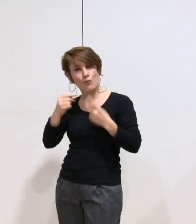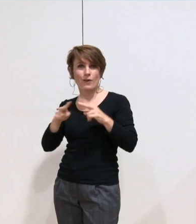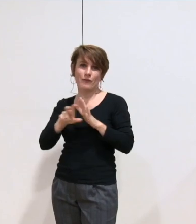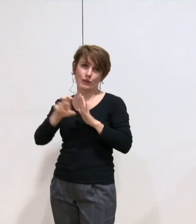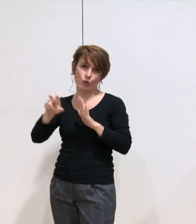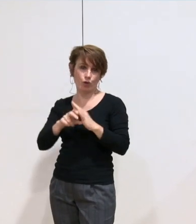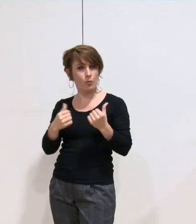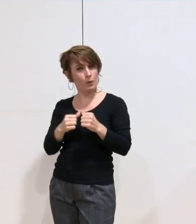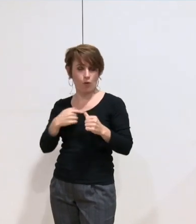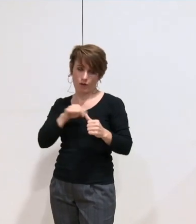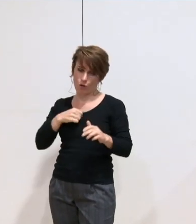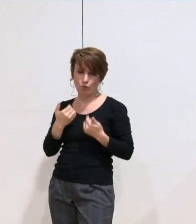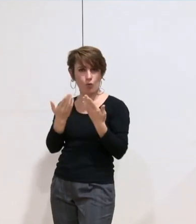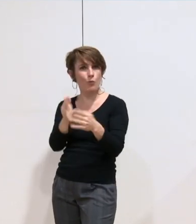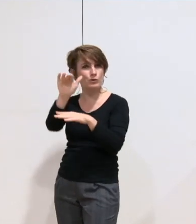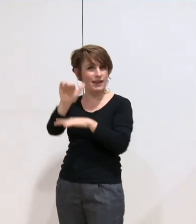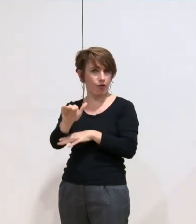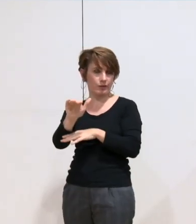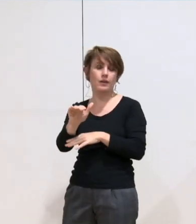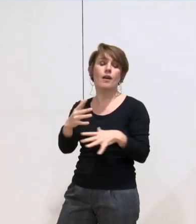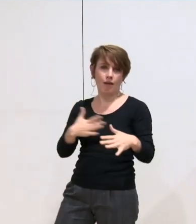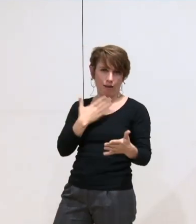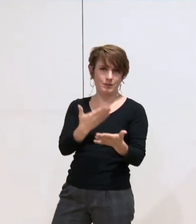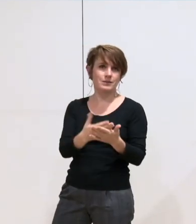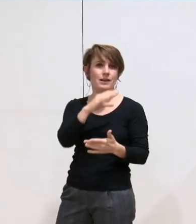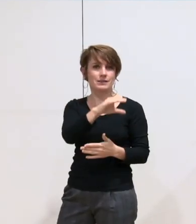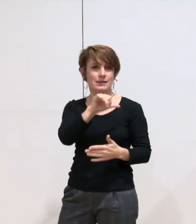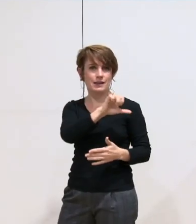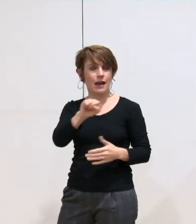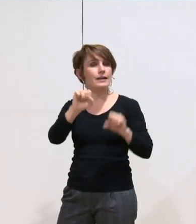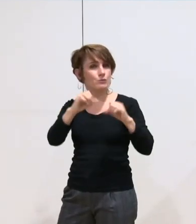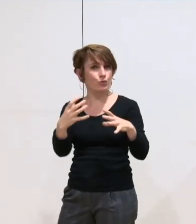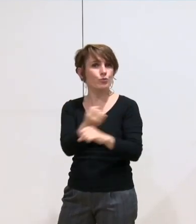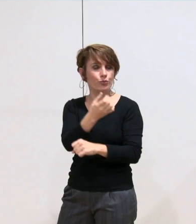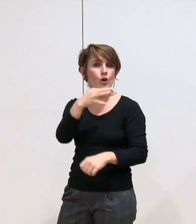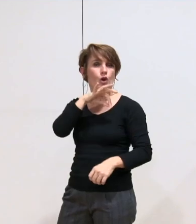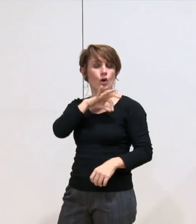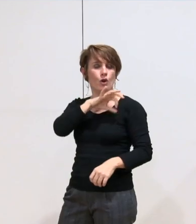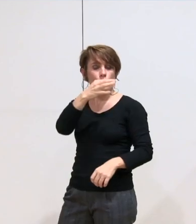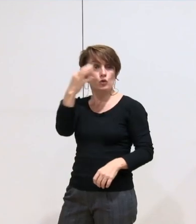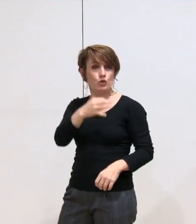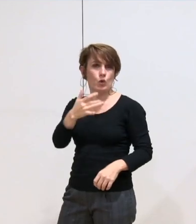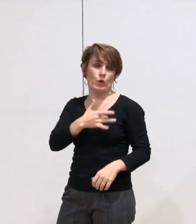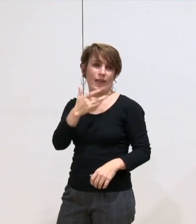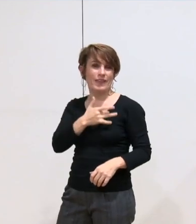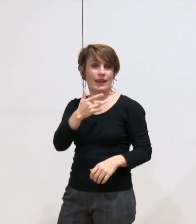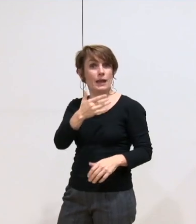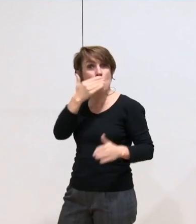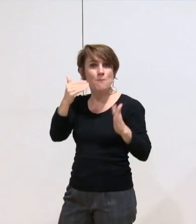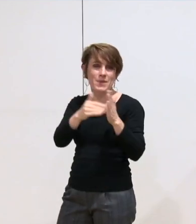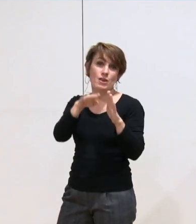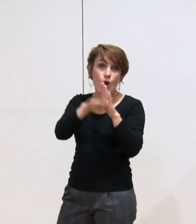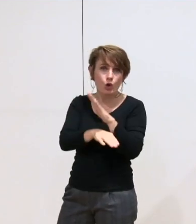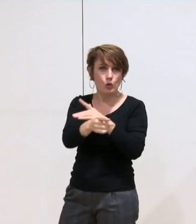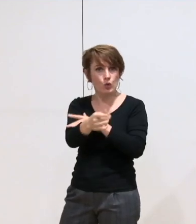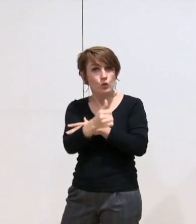de la ville qui permet au centre communal d'action sociale d'avoir des taux d'intérêt plus intéressants que s'il était tout seul à